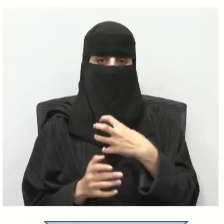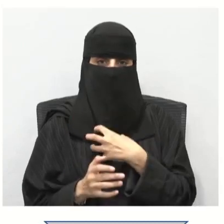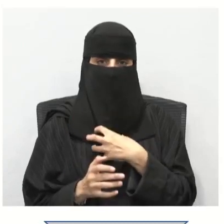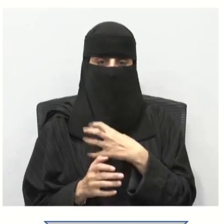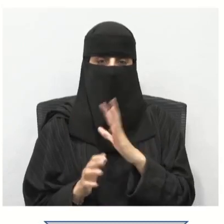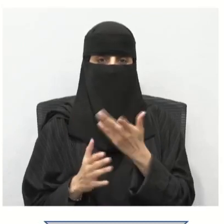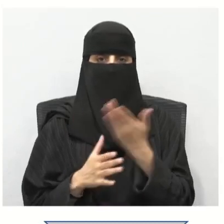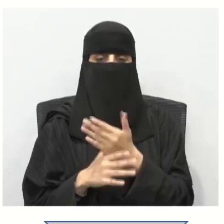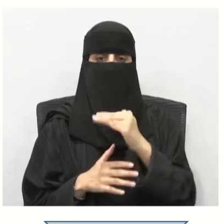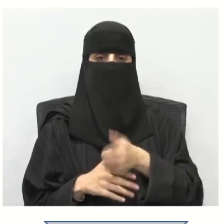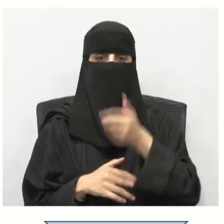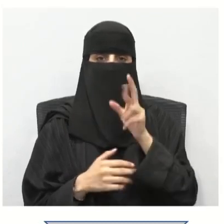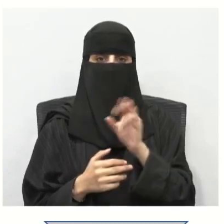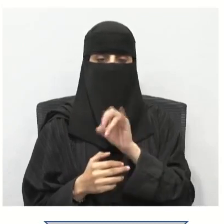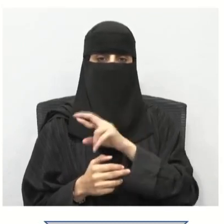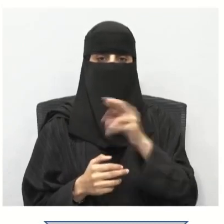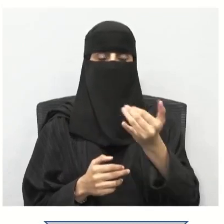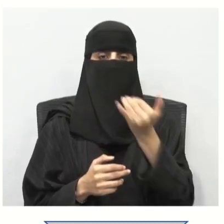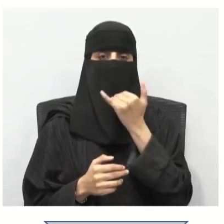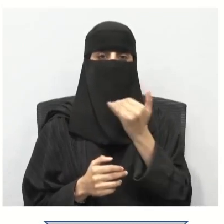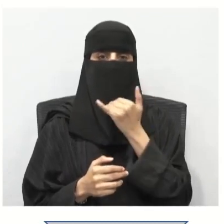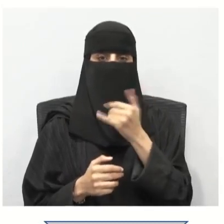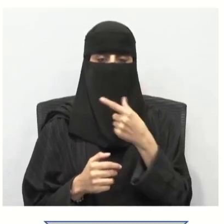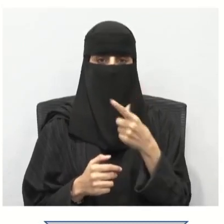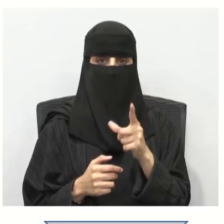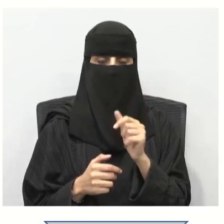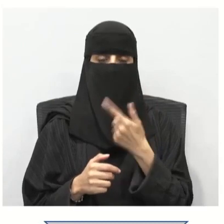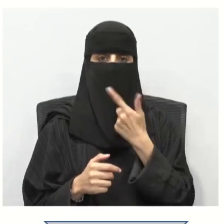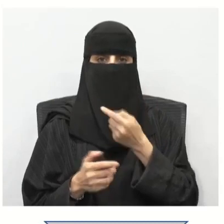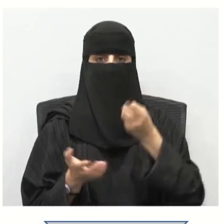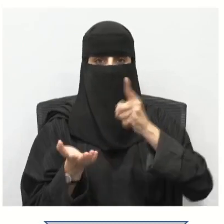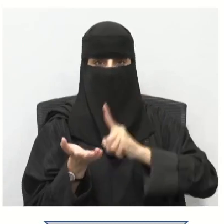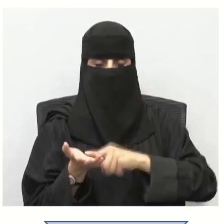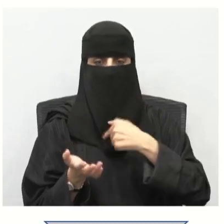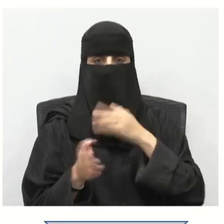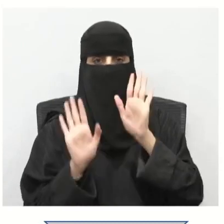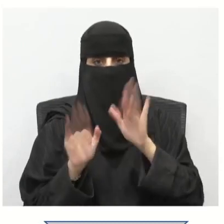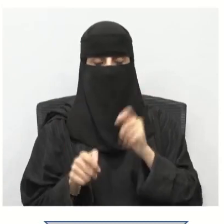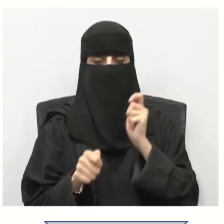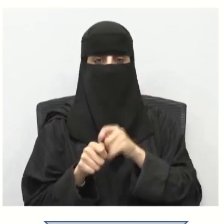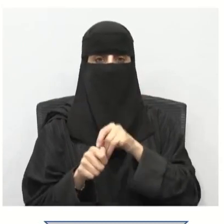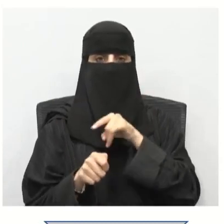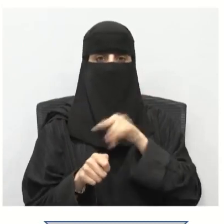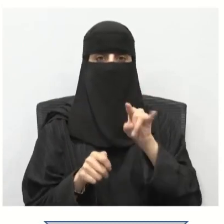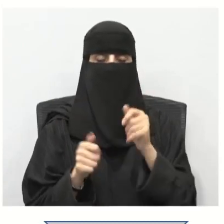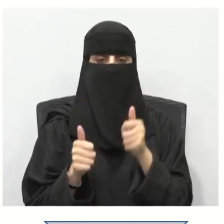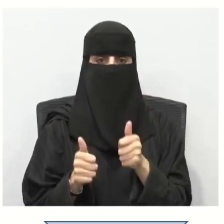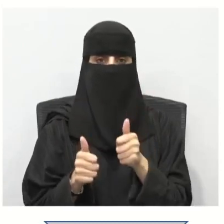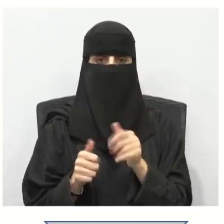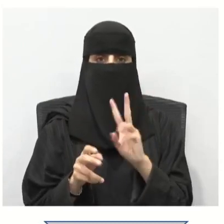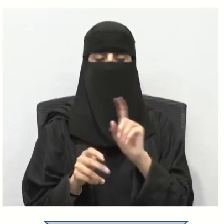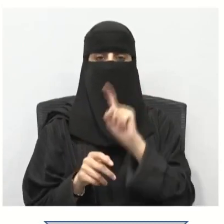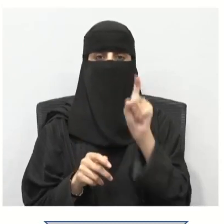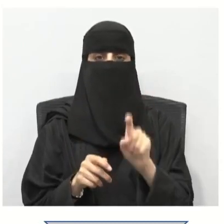منه عندما رد ضاحكا واراد فواز ان يثبت بانه يستطيع ذلك ماذا